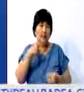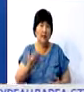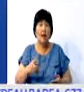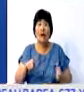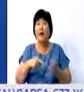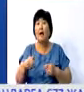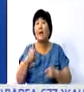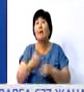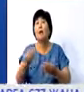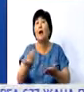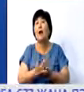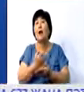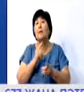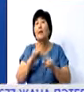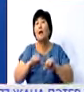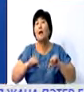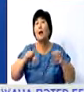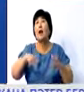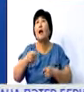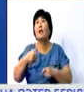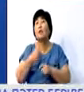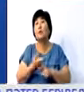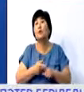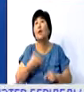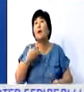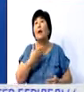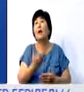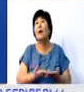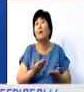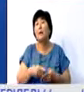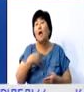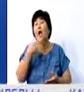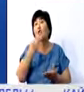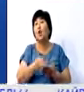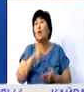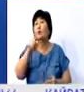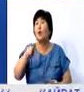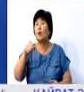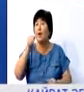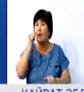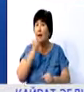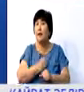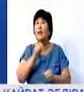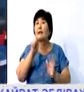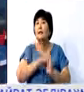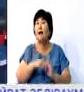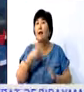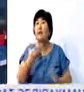Қала әкімдігінің ақпараттық мәжілісінде шаһар басшысы осынау маңызды мәселені қаузап, жауапты тұлғаларды қаталсын қалды.